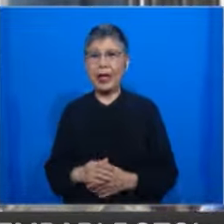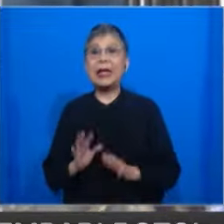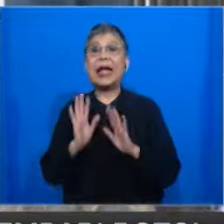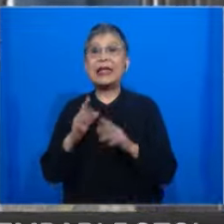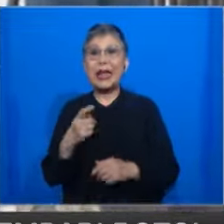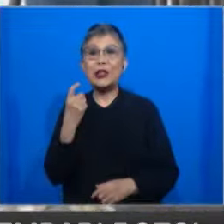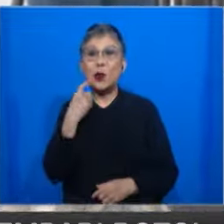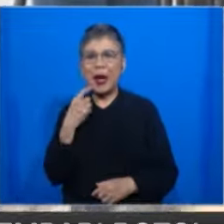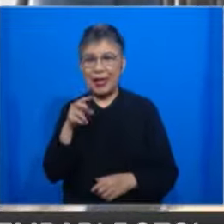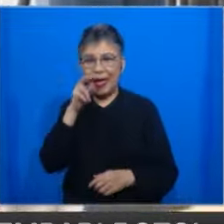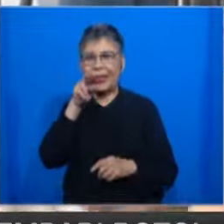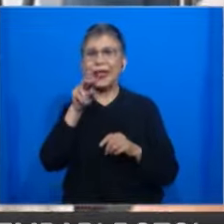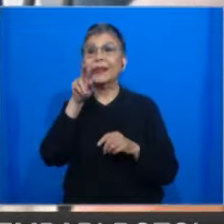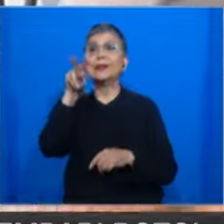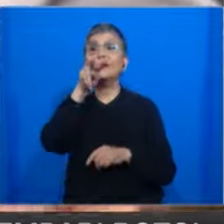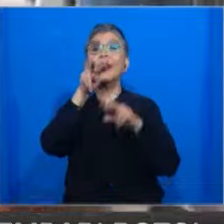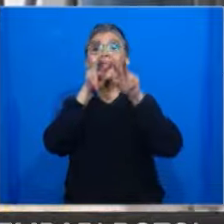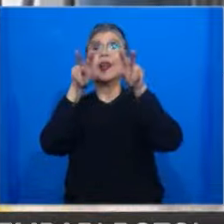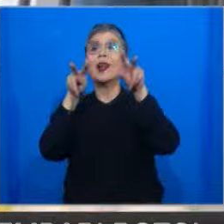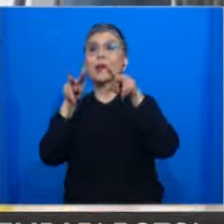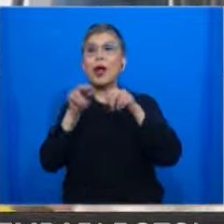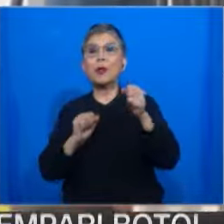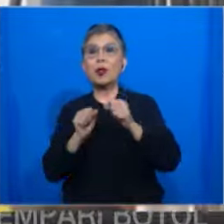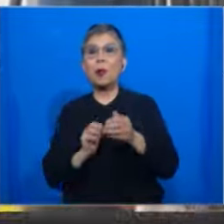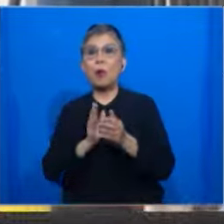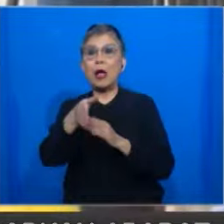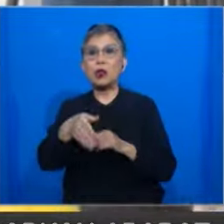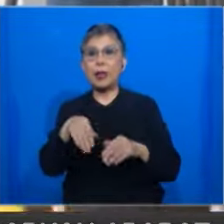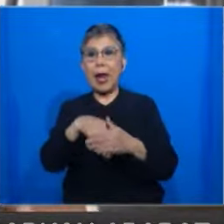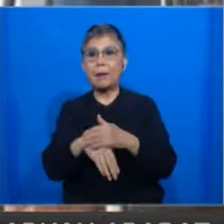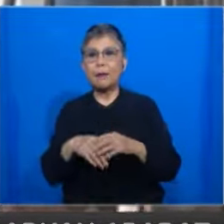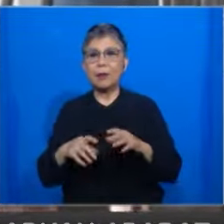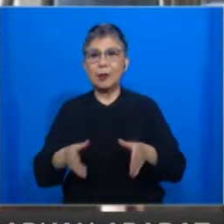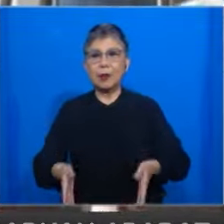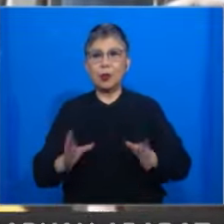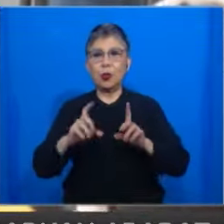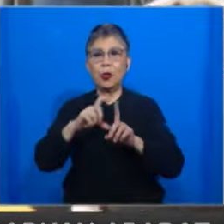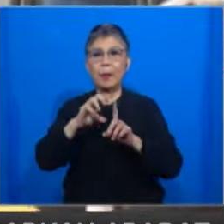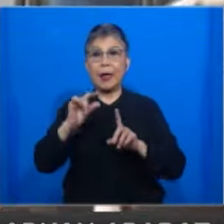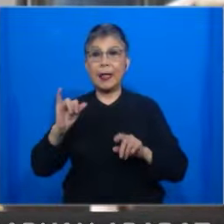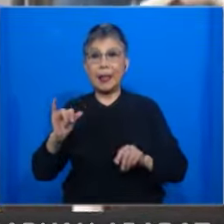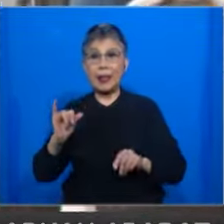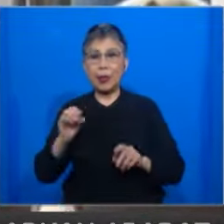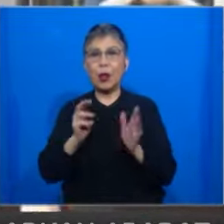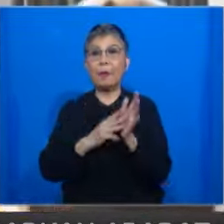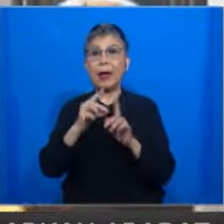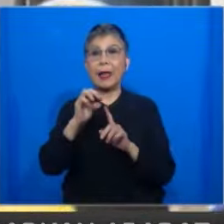melihat apakah ada pergerakan menuju ke arah dalam dari gedung DPR